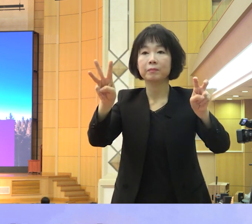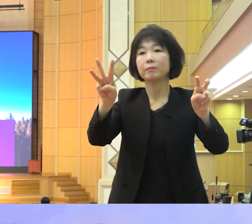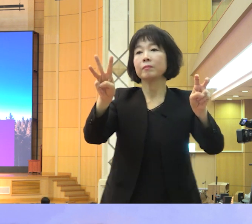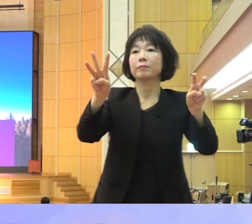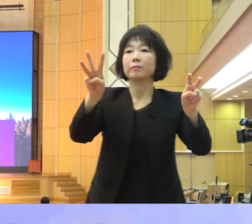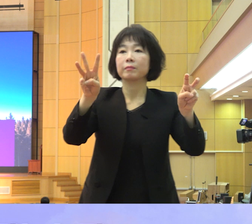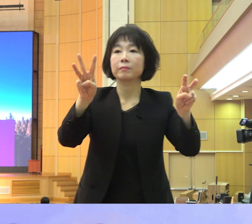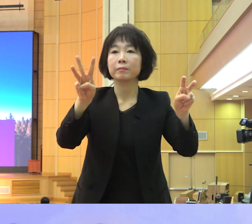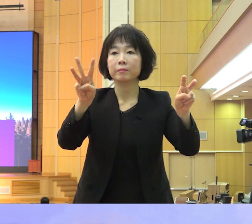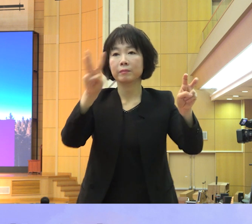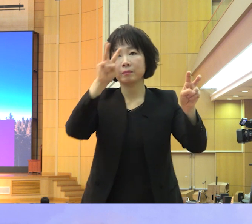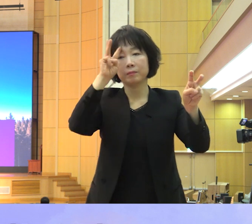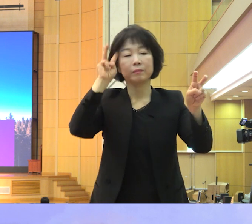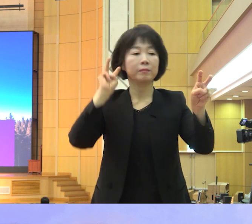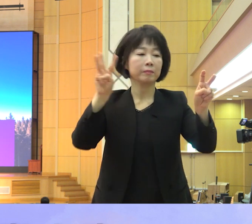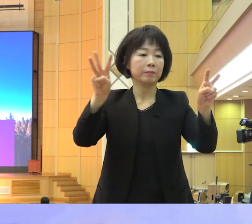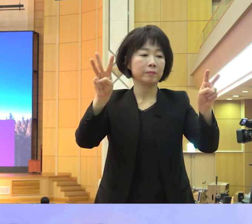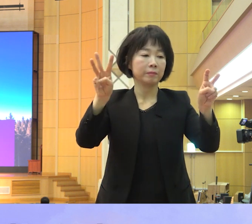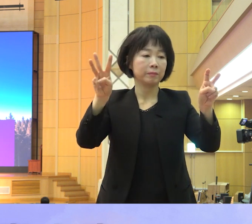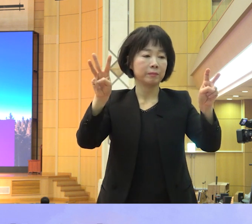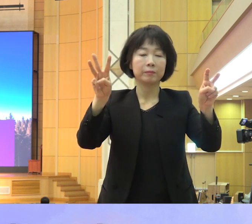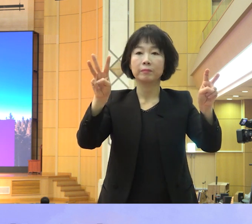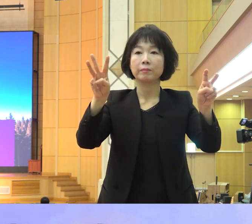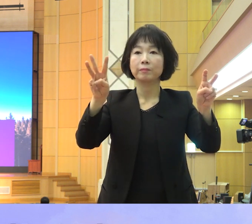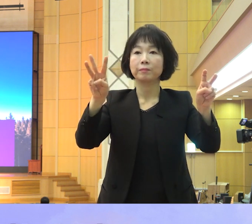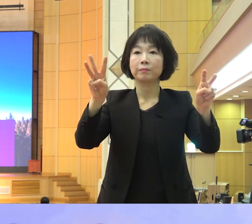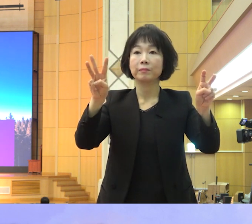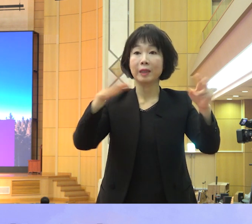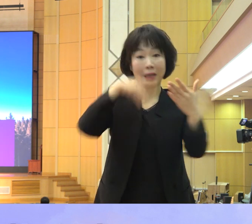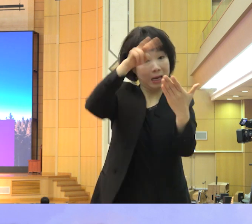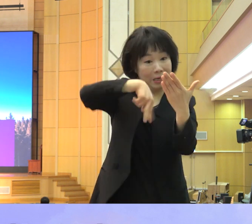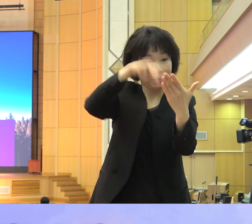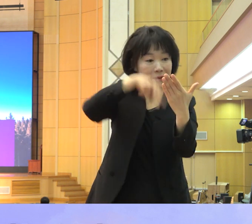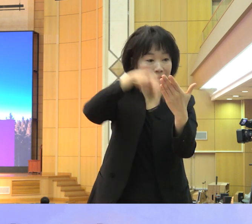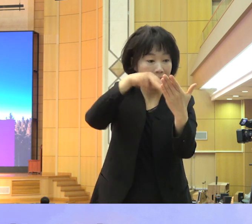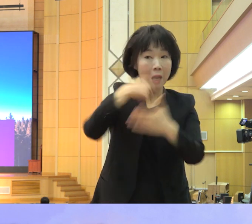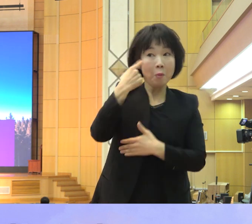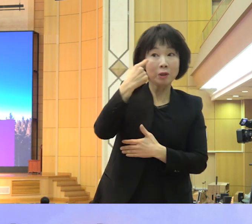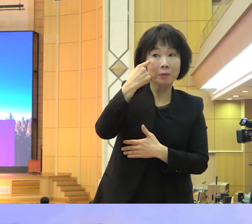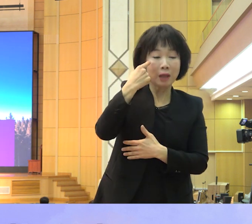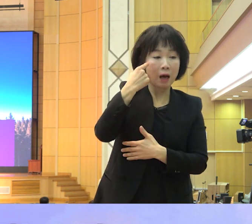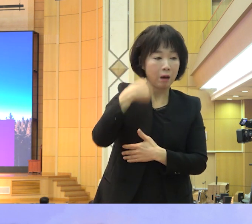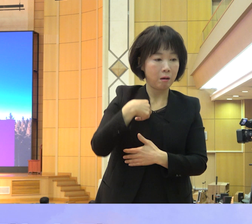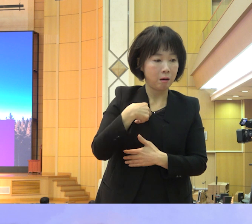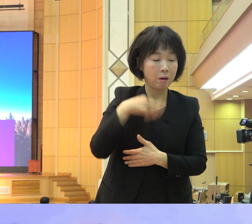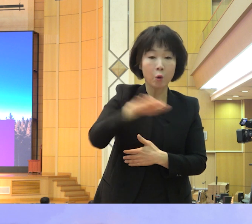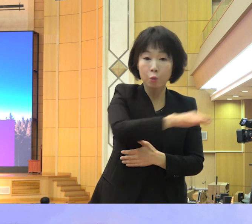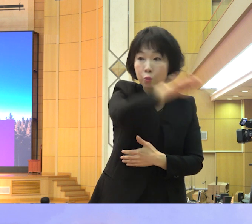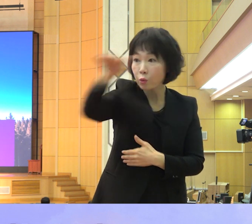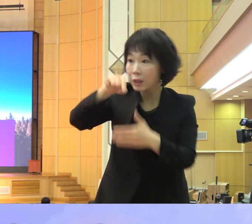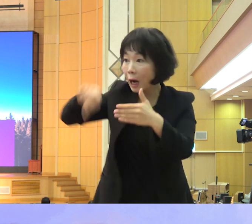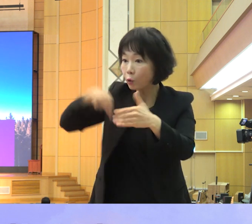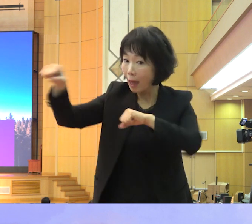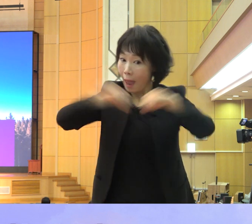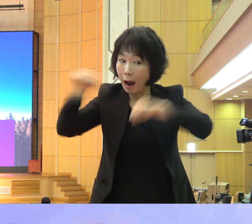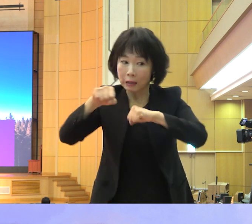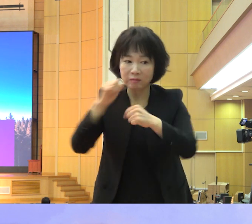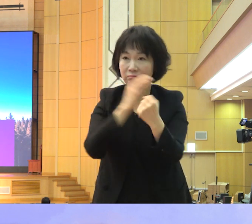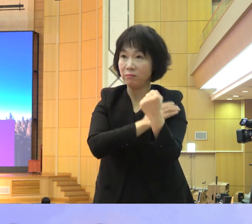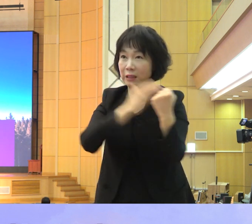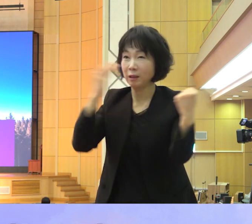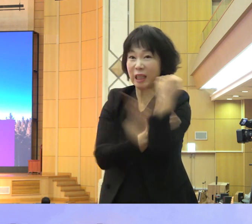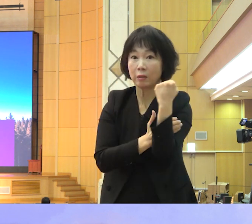3장 20절로 21절 말씀입니다. 말씀 봉독하겠습니다. 우리 가운데서